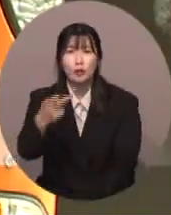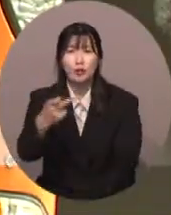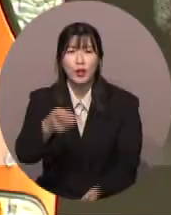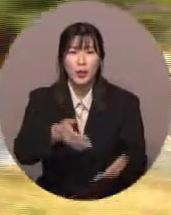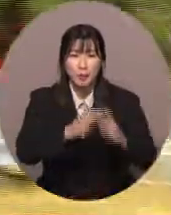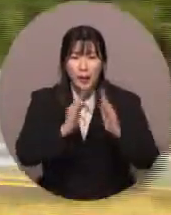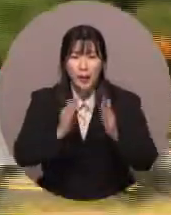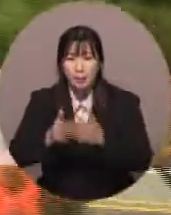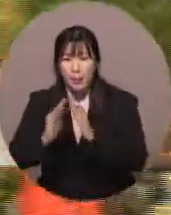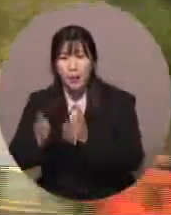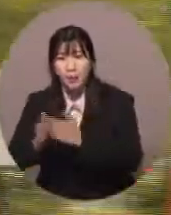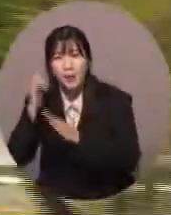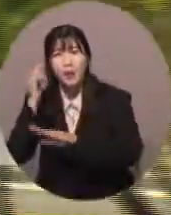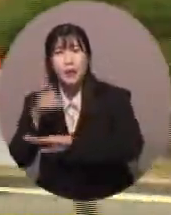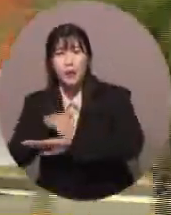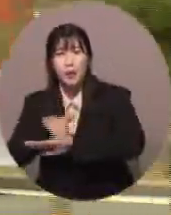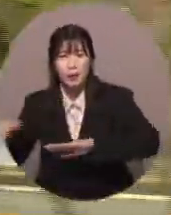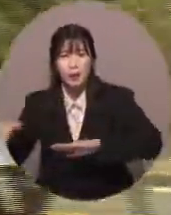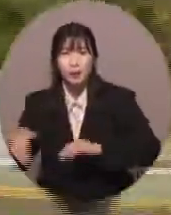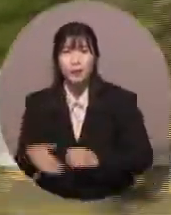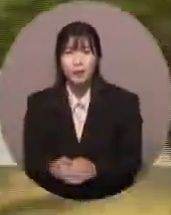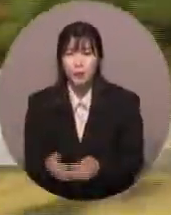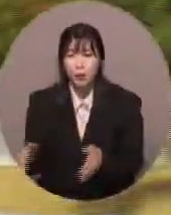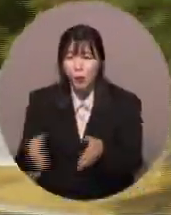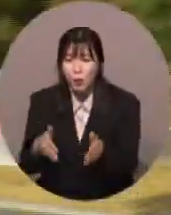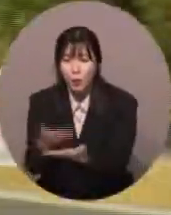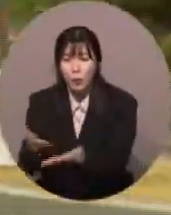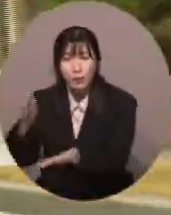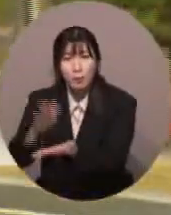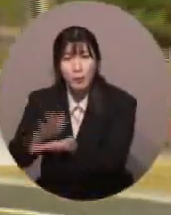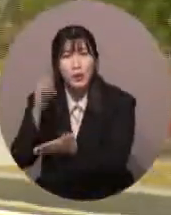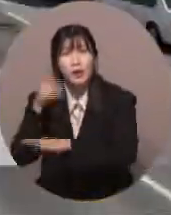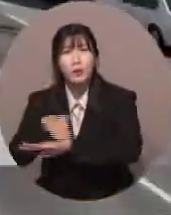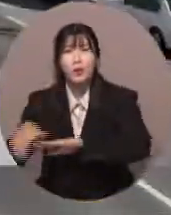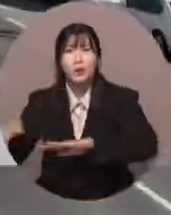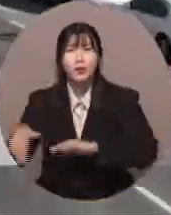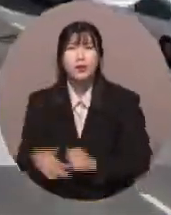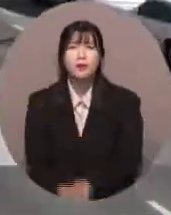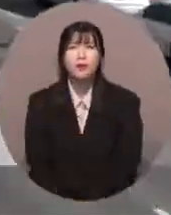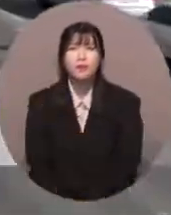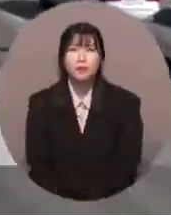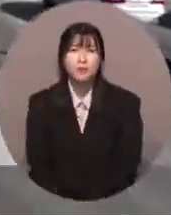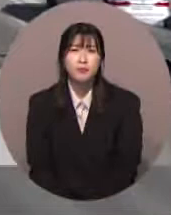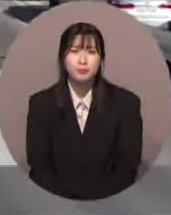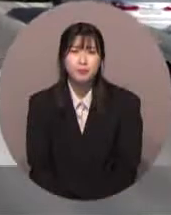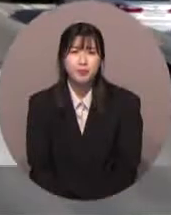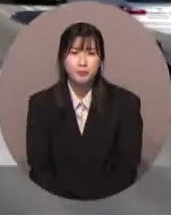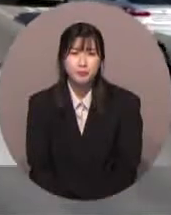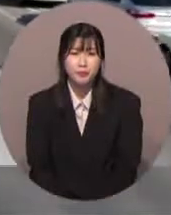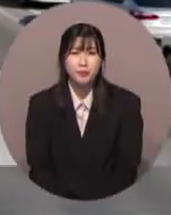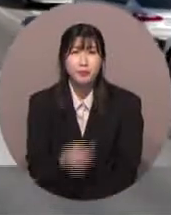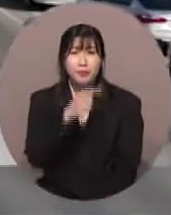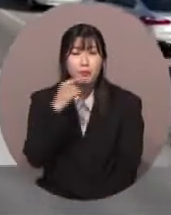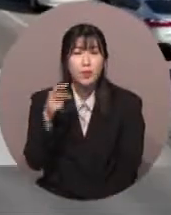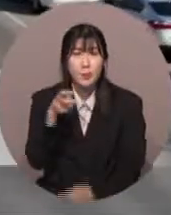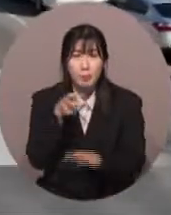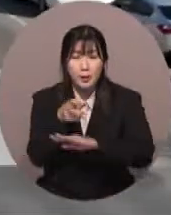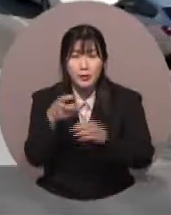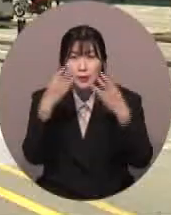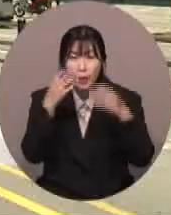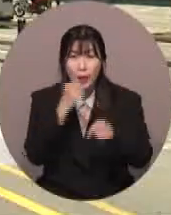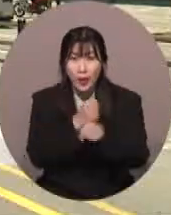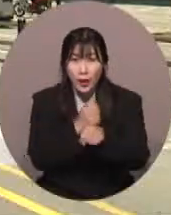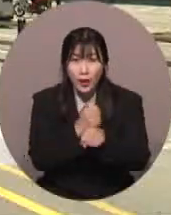정류장을 설치하고 도로 확포장공사를 진행할 예정입니다 세종공주 광역 BRT 노선이